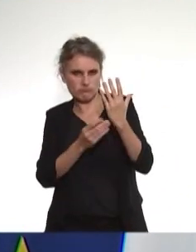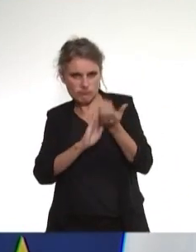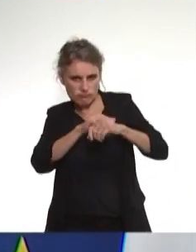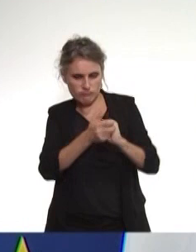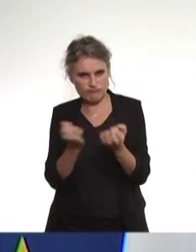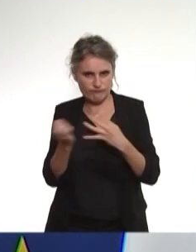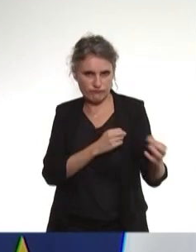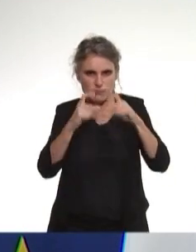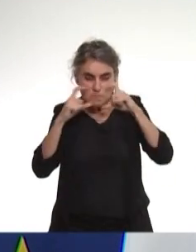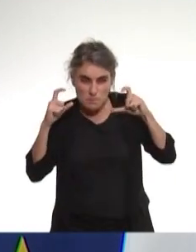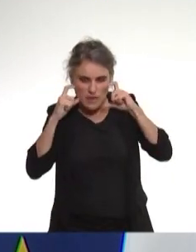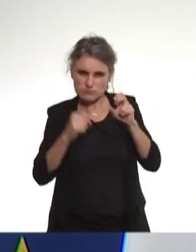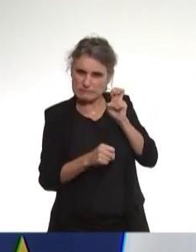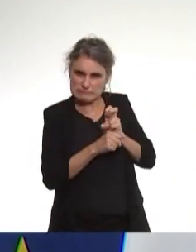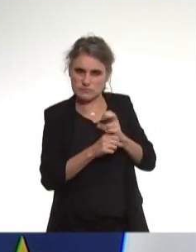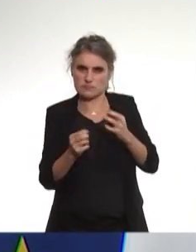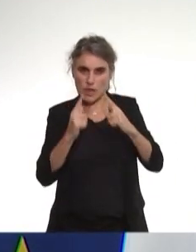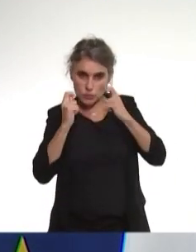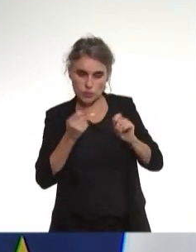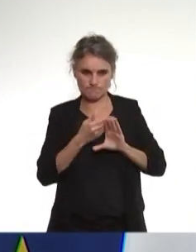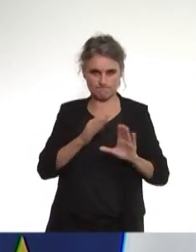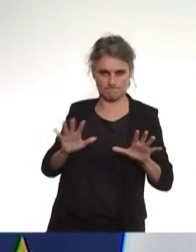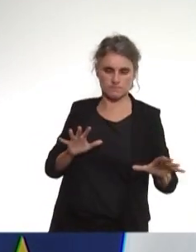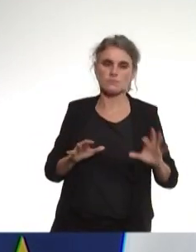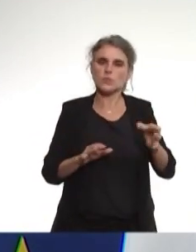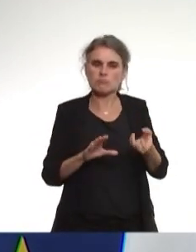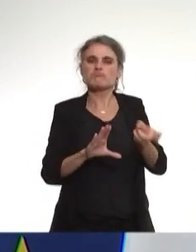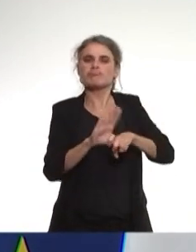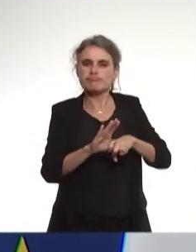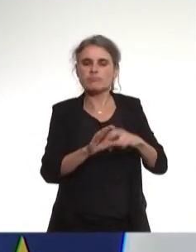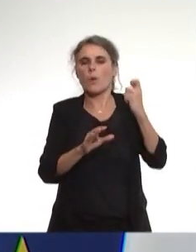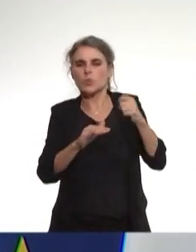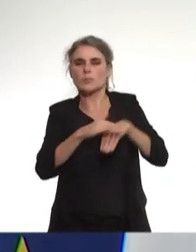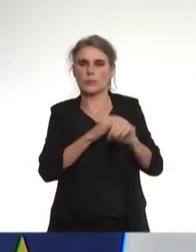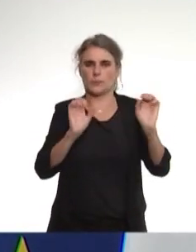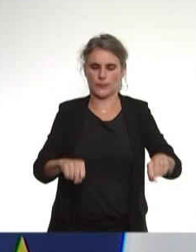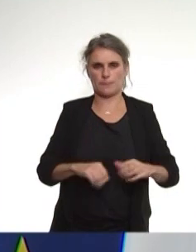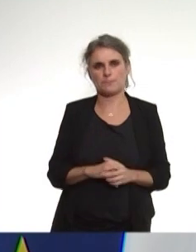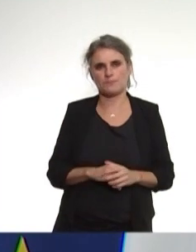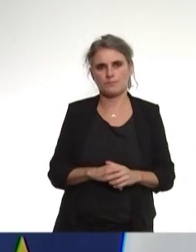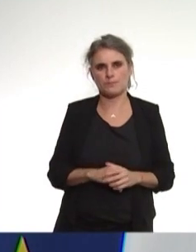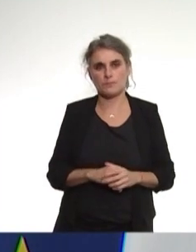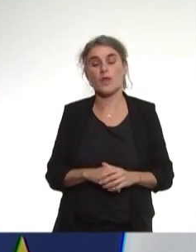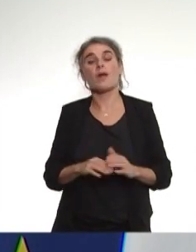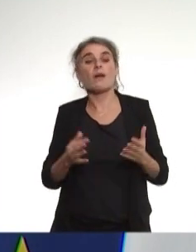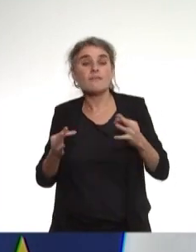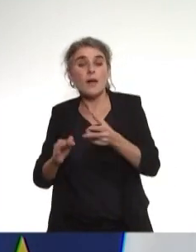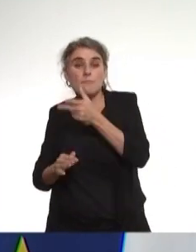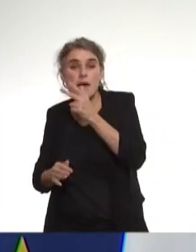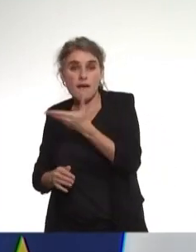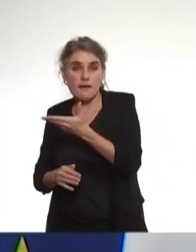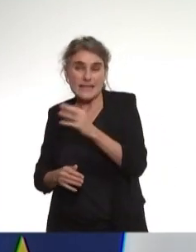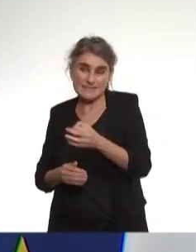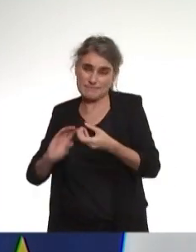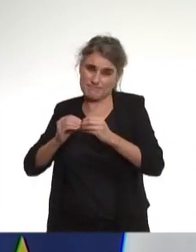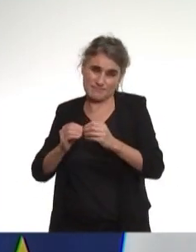circonstances en faisant attention on prend des transports en commun et à côté de cela la question des bars hélas elles posent